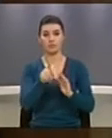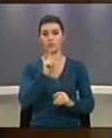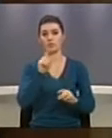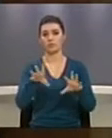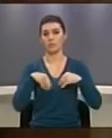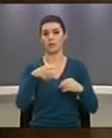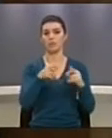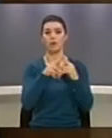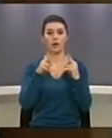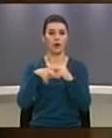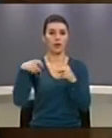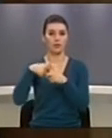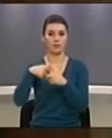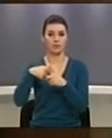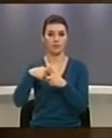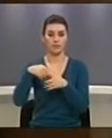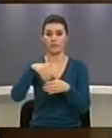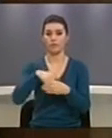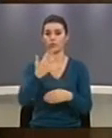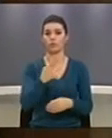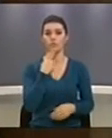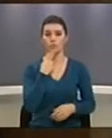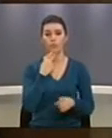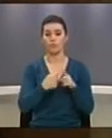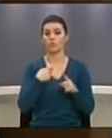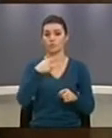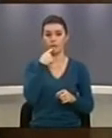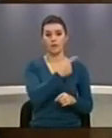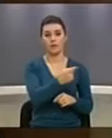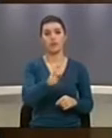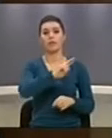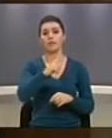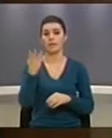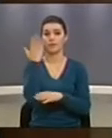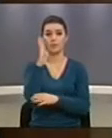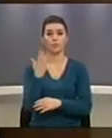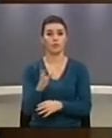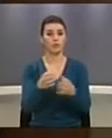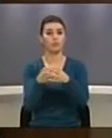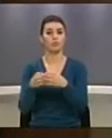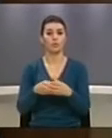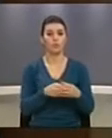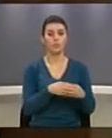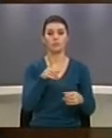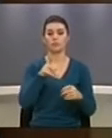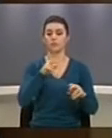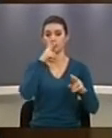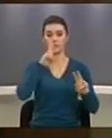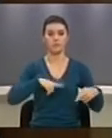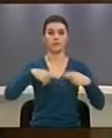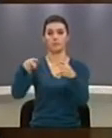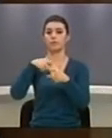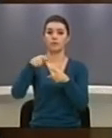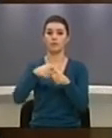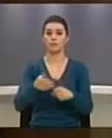përkrahet nga Aleanca për Armërinë e Kosovës dhe ne i thrasim edhe deputetët e grupeve tjera parlamentare që ta kthejnë në